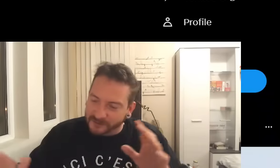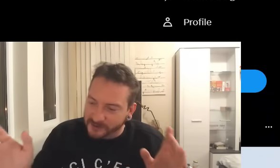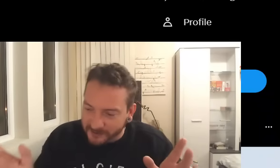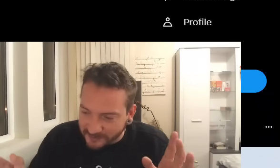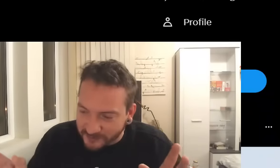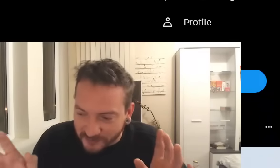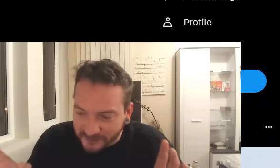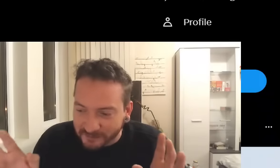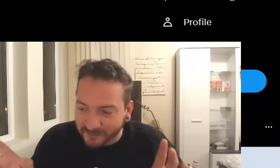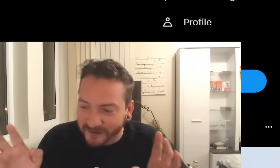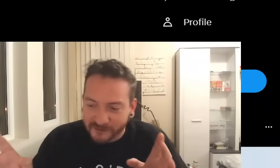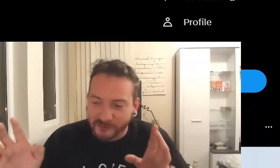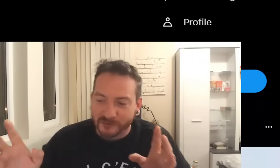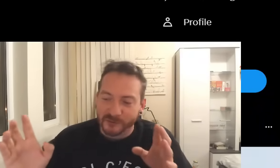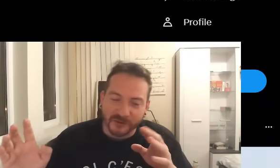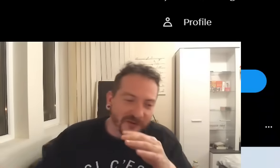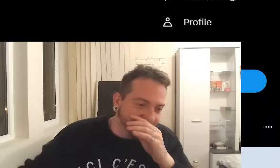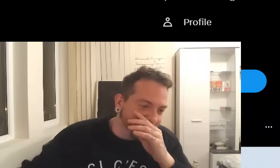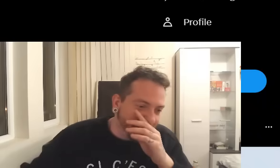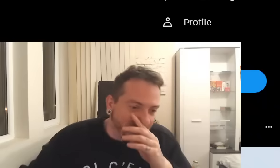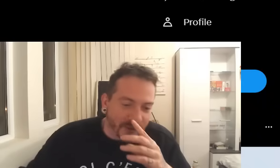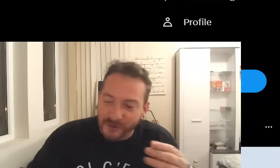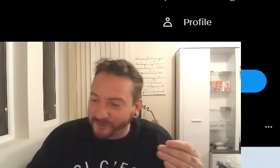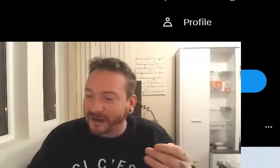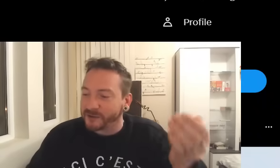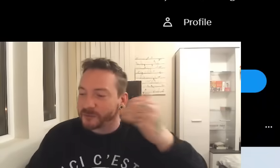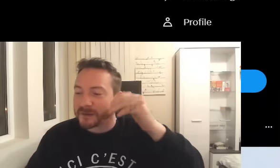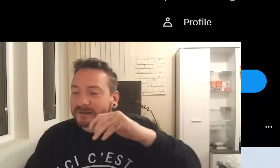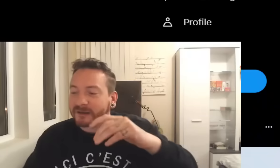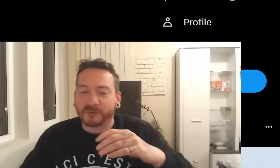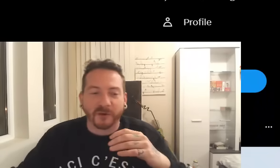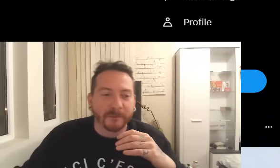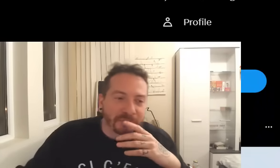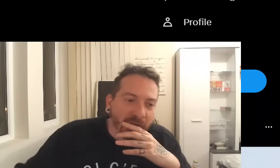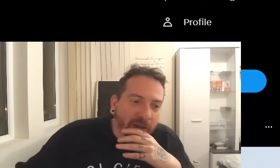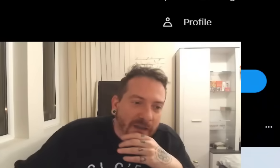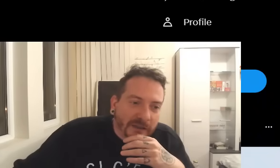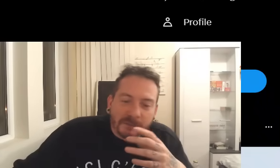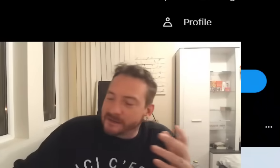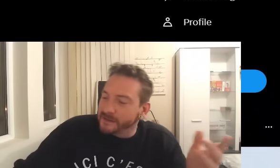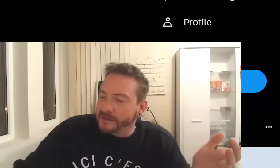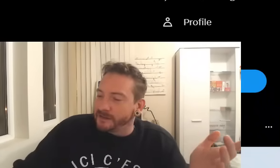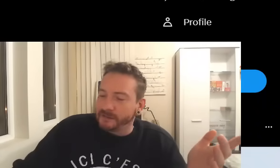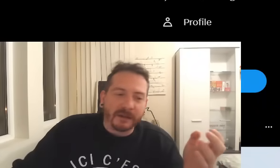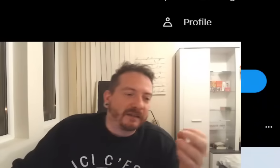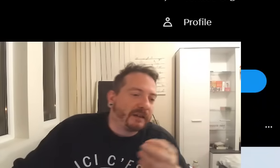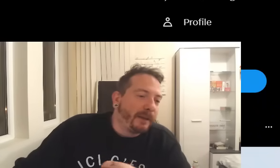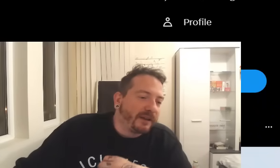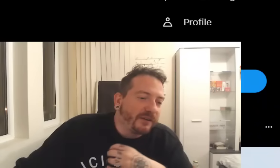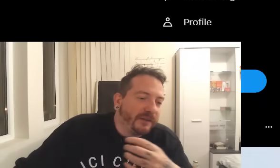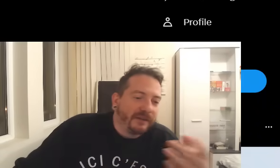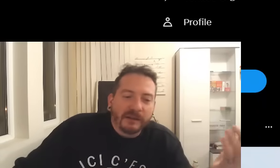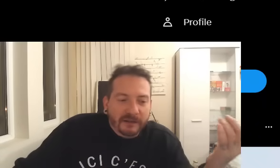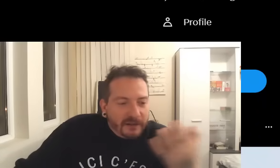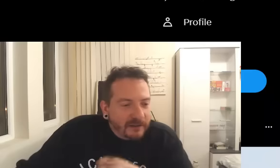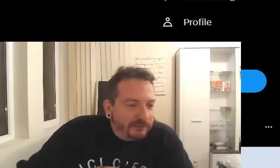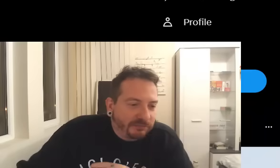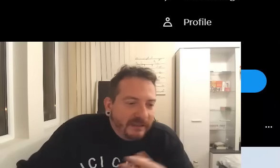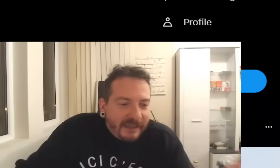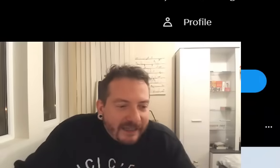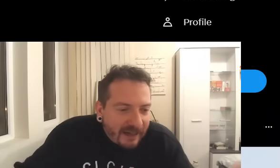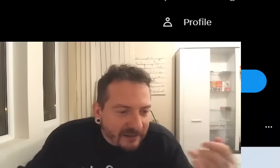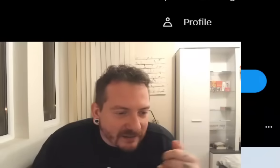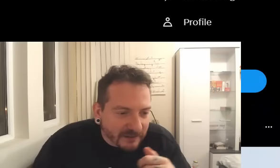poubelle je sais pas faire l'accent du sud donc je fais l'accent du très très Sud mais c'est c'est mais cette personne c'est c'est